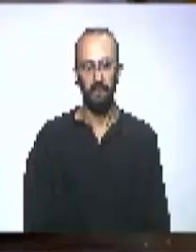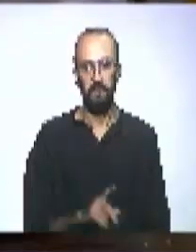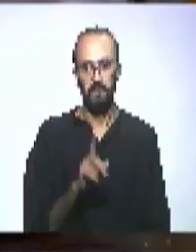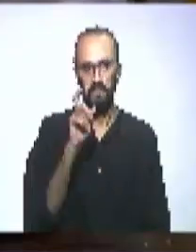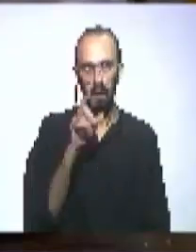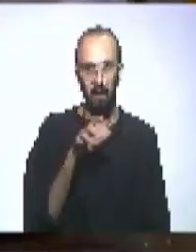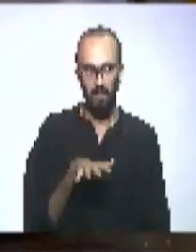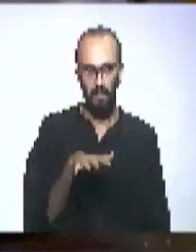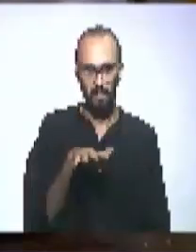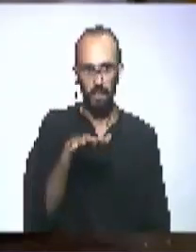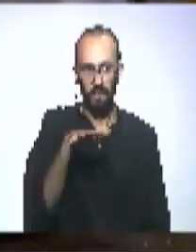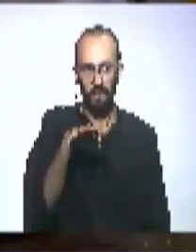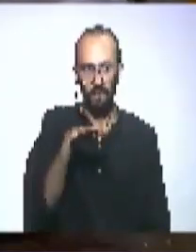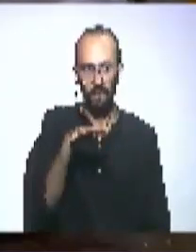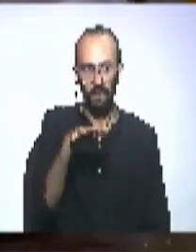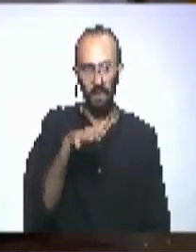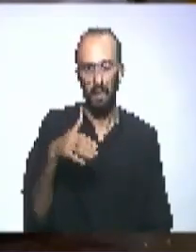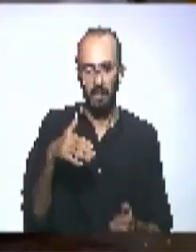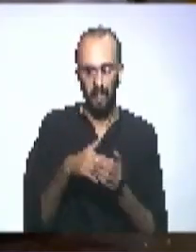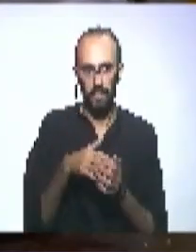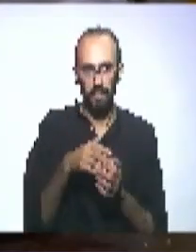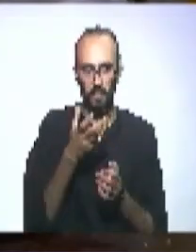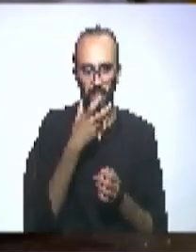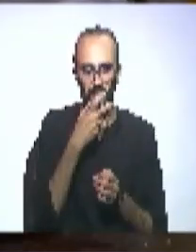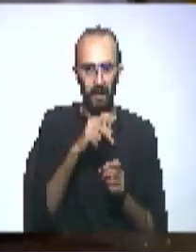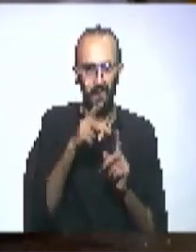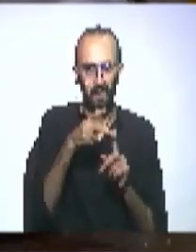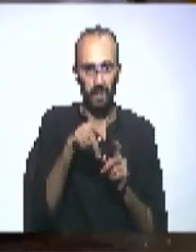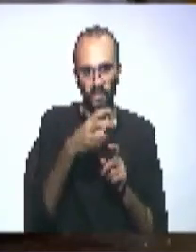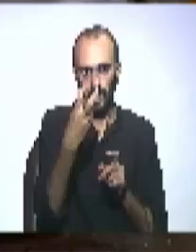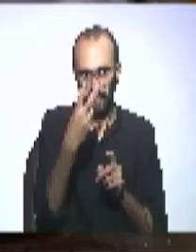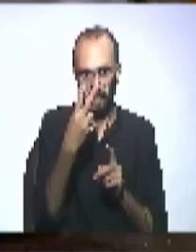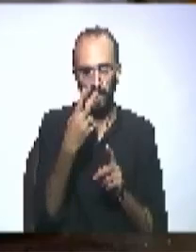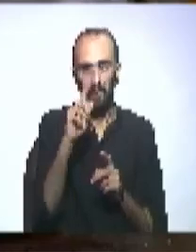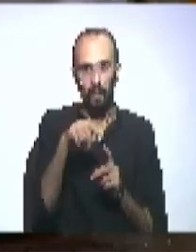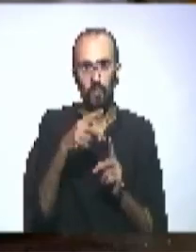ميه. عمال بس ما اقطع التفاحه الاخرانيه دي عشان ما يسودش مني.